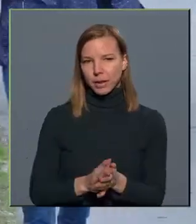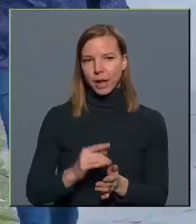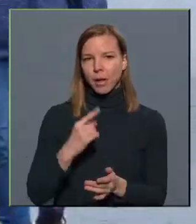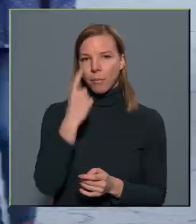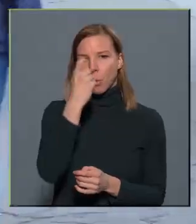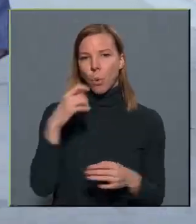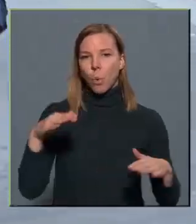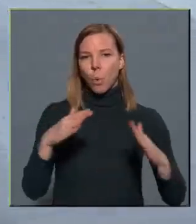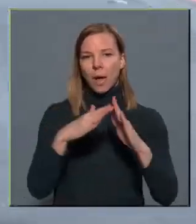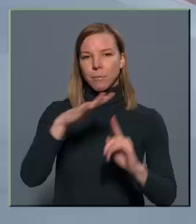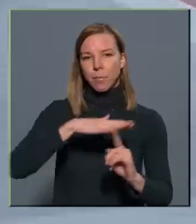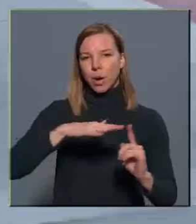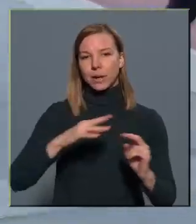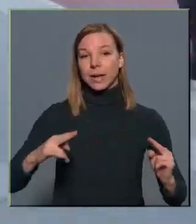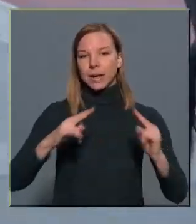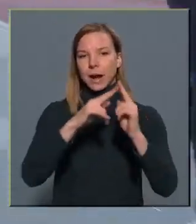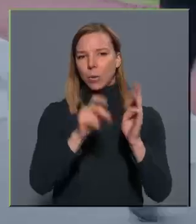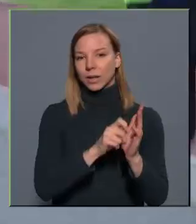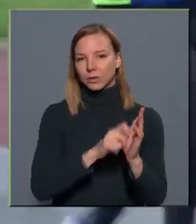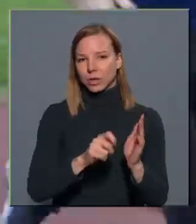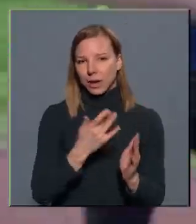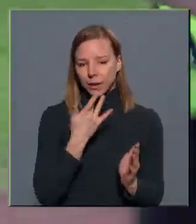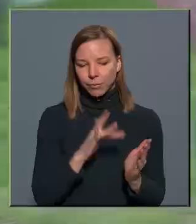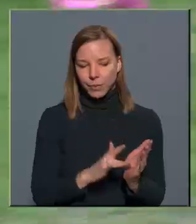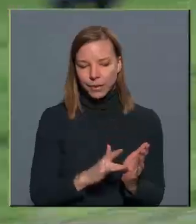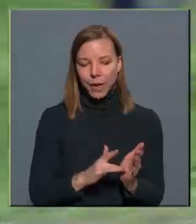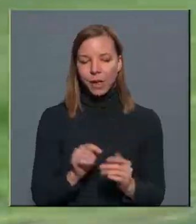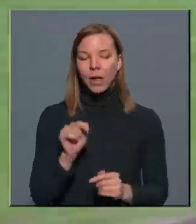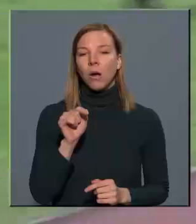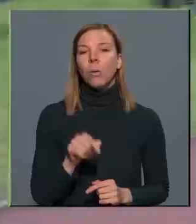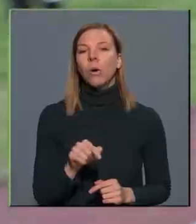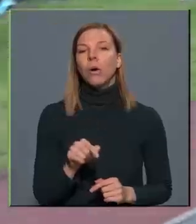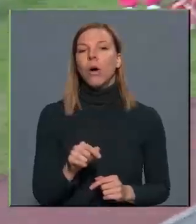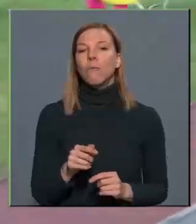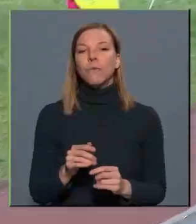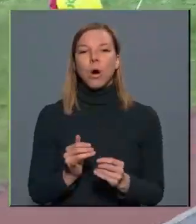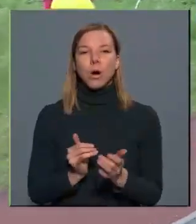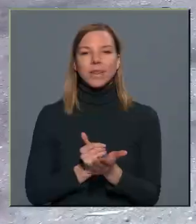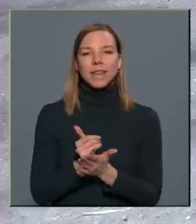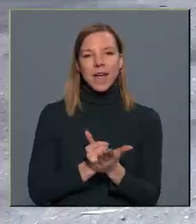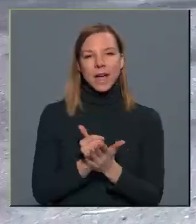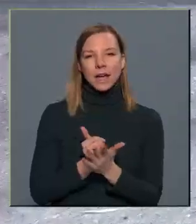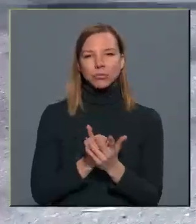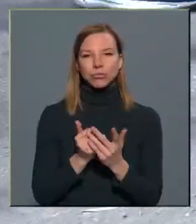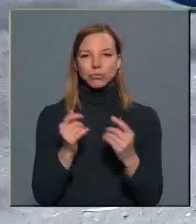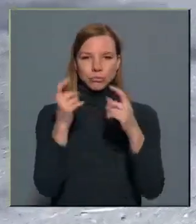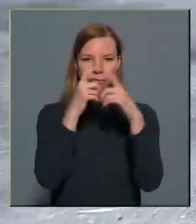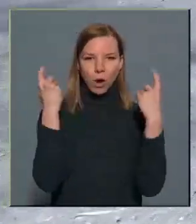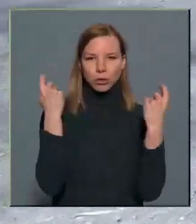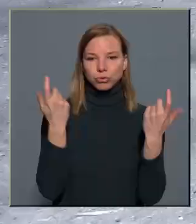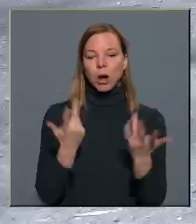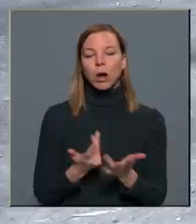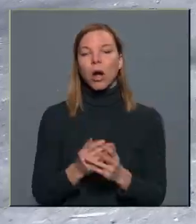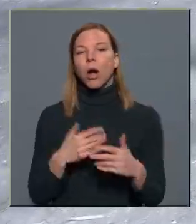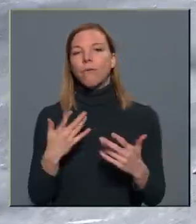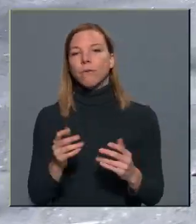kísérlet, vagy ami most lesz az első rendezvényünk februárban a Mozdulj Kőbánya keretén belül, az a jeges farsang, vagy a futókörök napja, vagy a